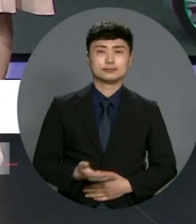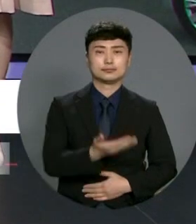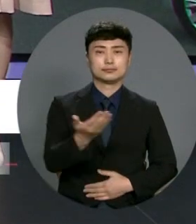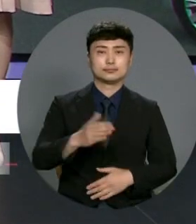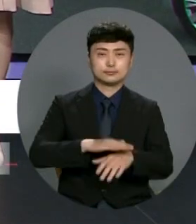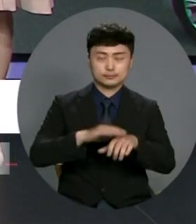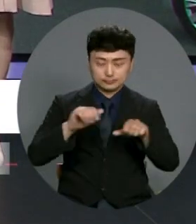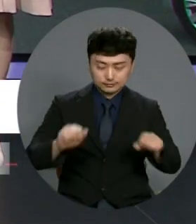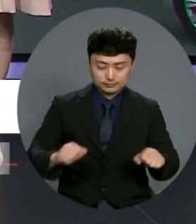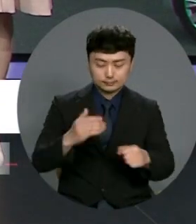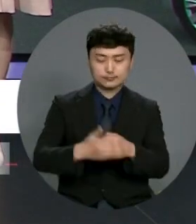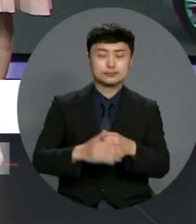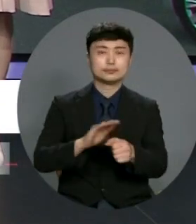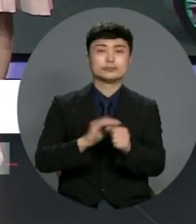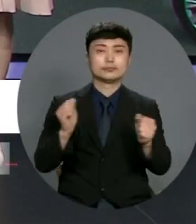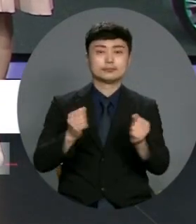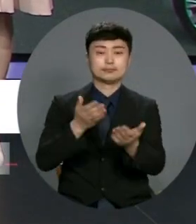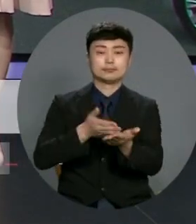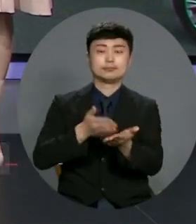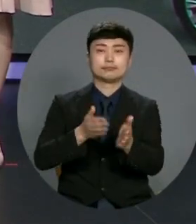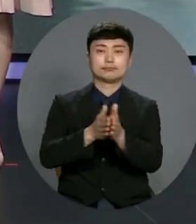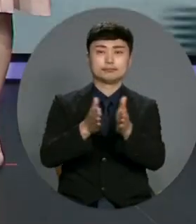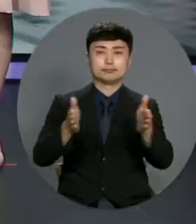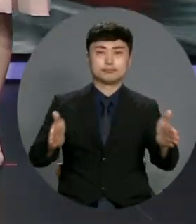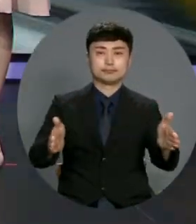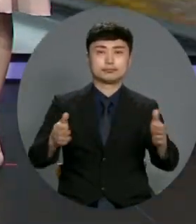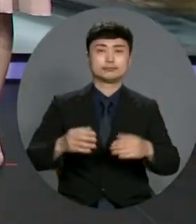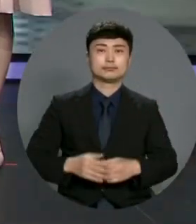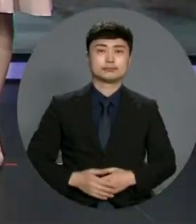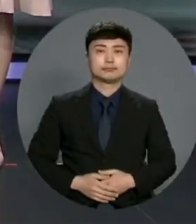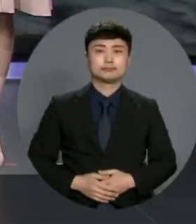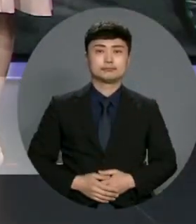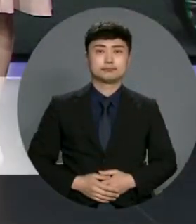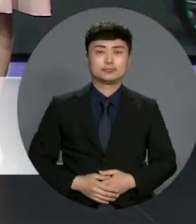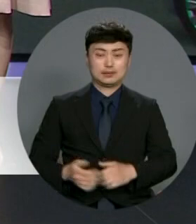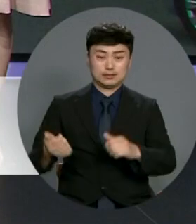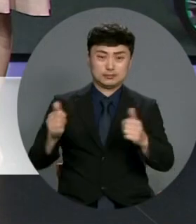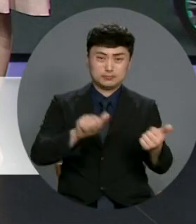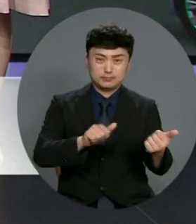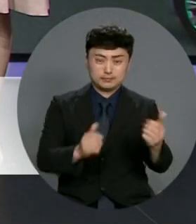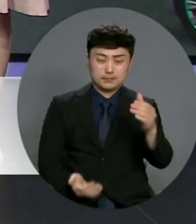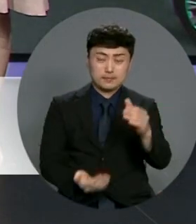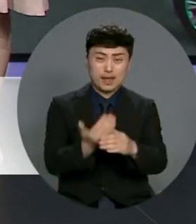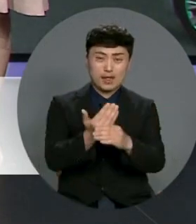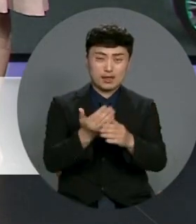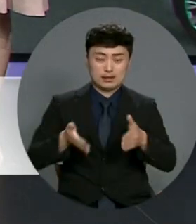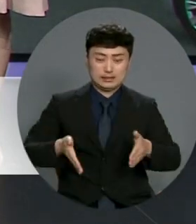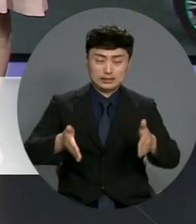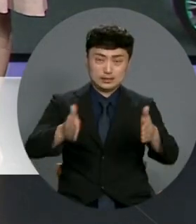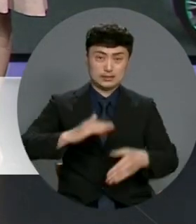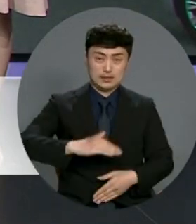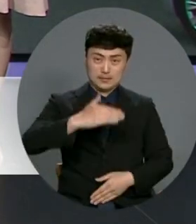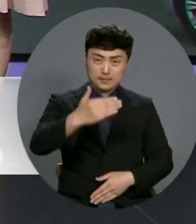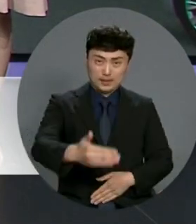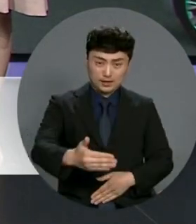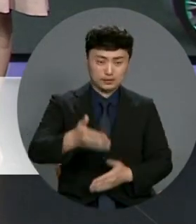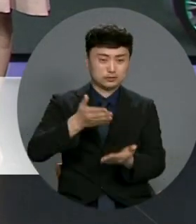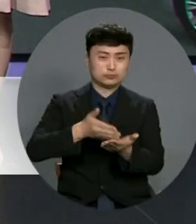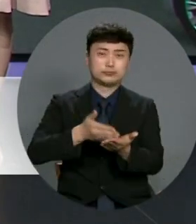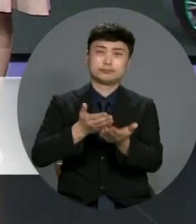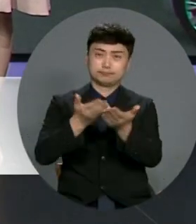여러분 안녕하십니까? 대구 경북 소식 전해드립니다. 생명까지 앗아간 과속방지턱 속보로